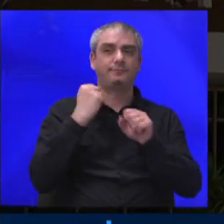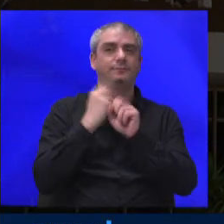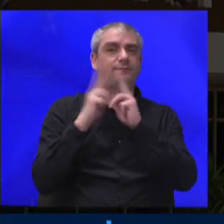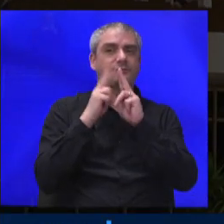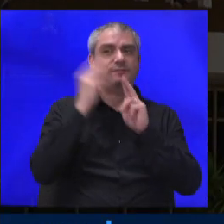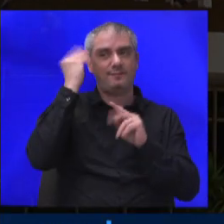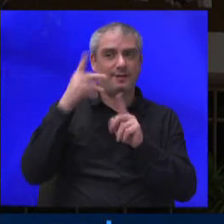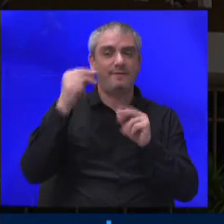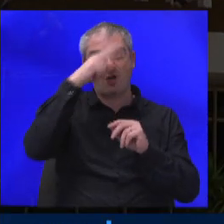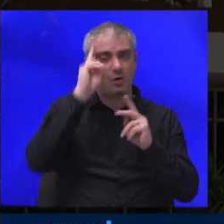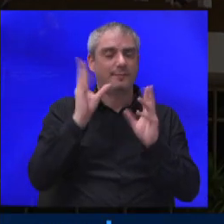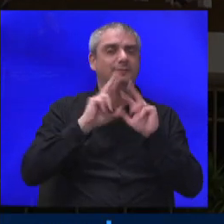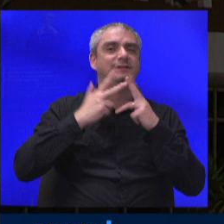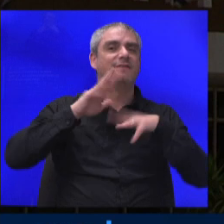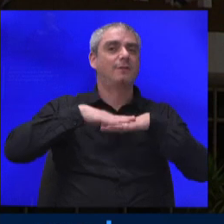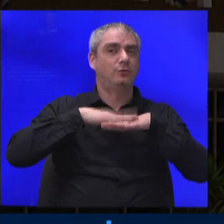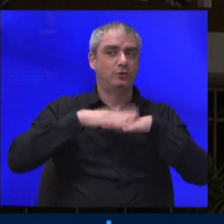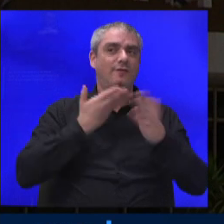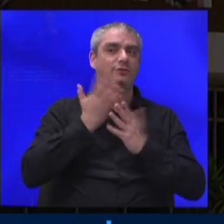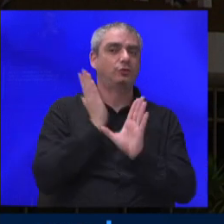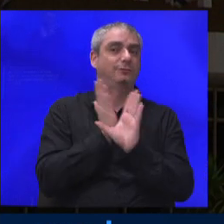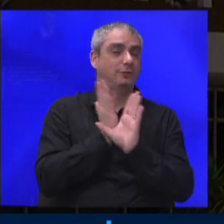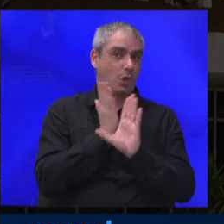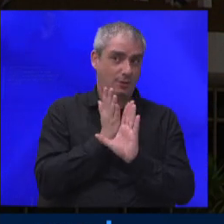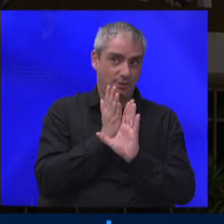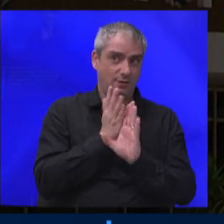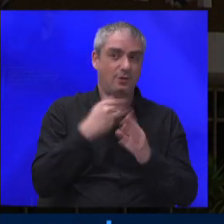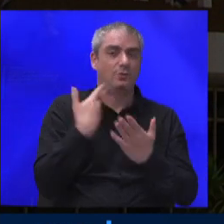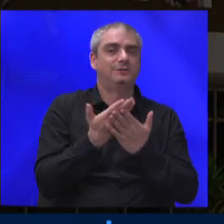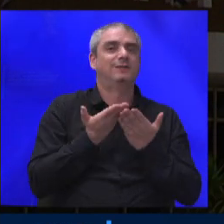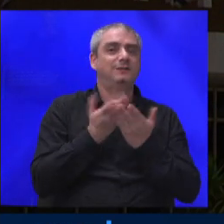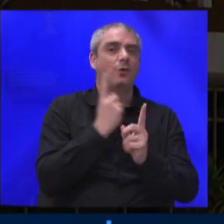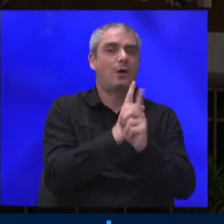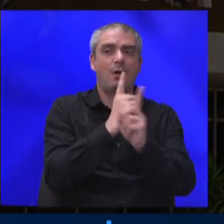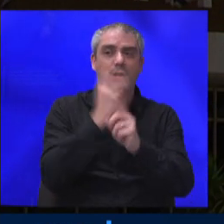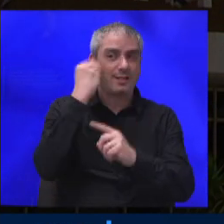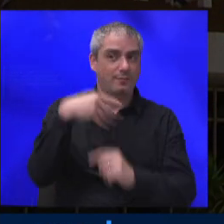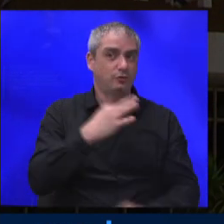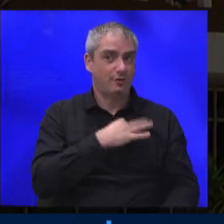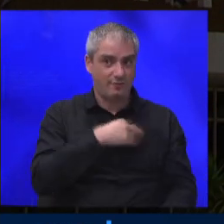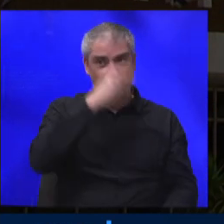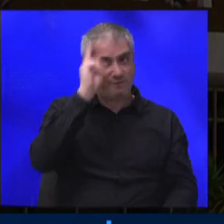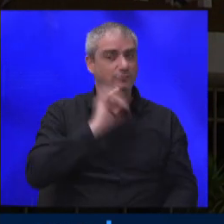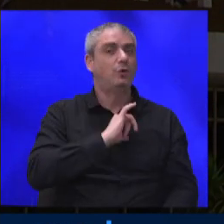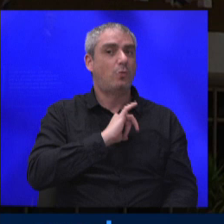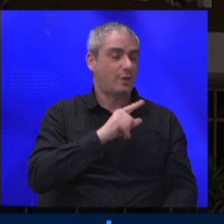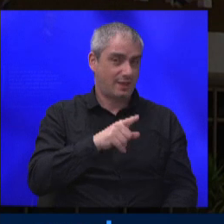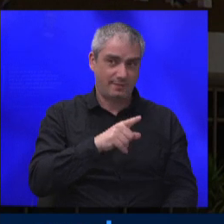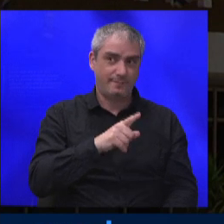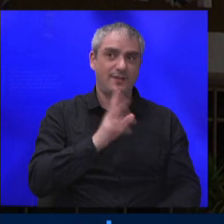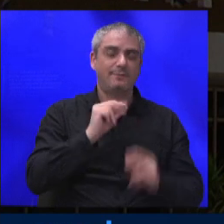של תלמידים והורים יחד עם הצוות המקצועי והשירות הפסיכולוגי, הוצא סיוע פרטני לתלמידות הנפגעות ולהורים שהיו מעוניינים